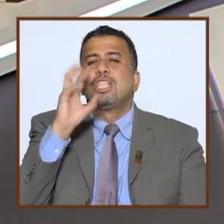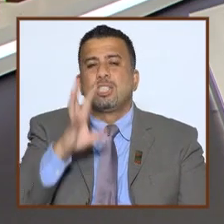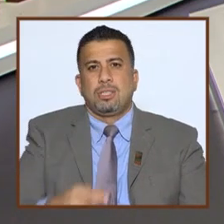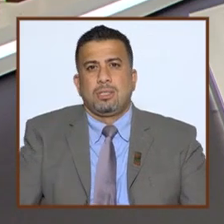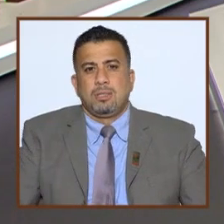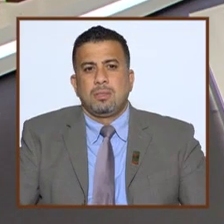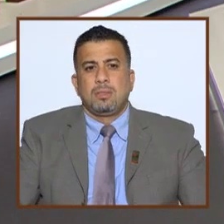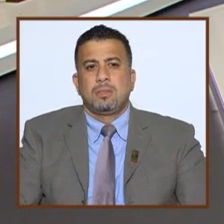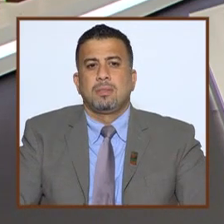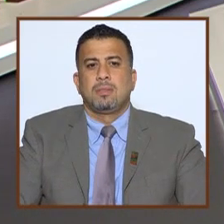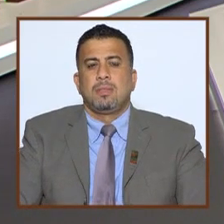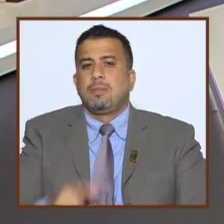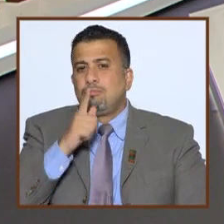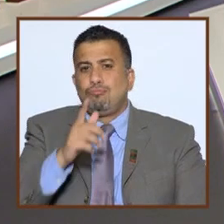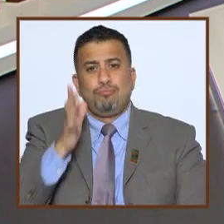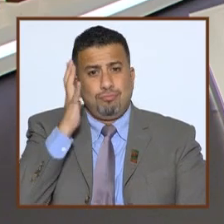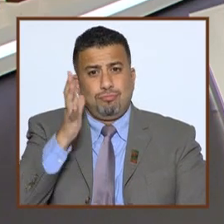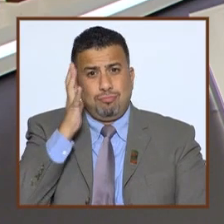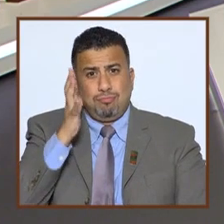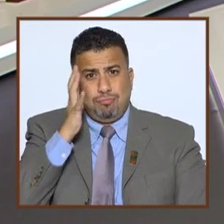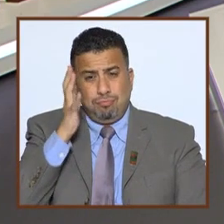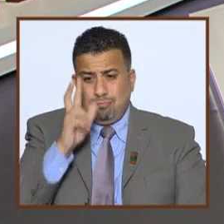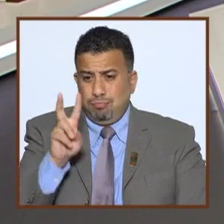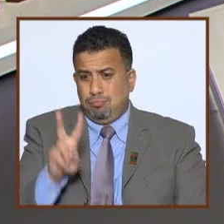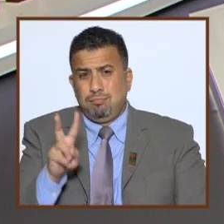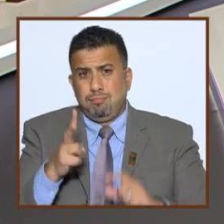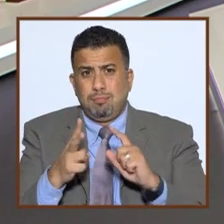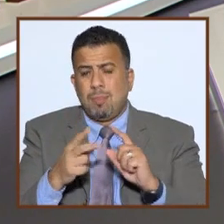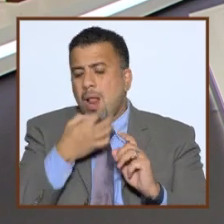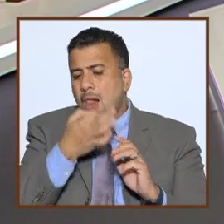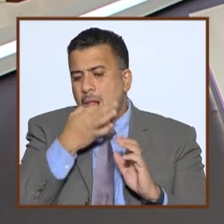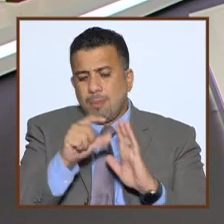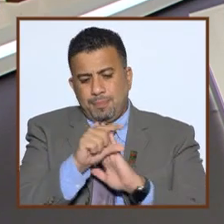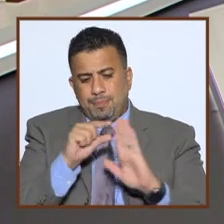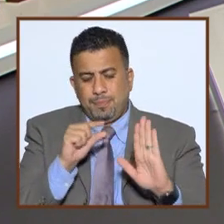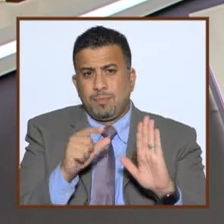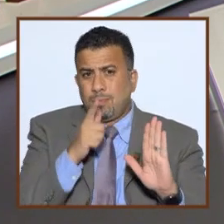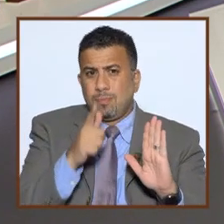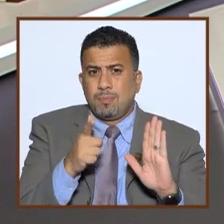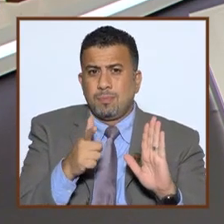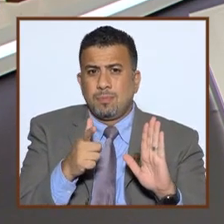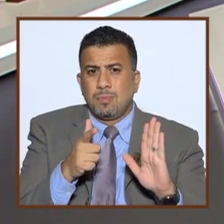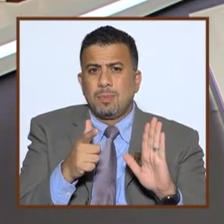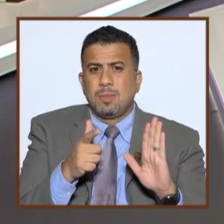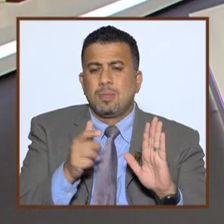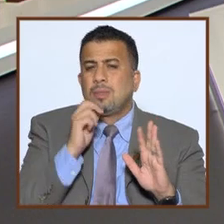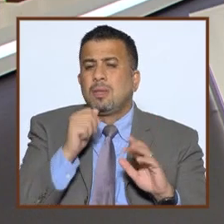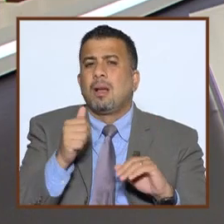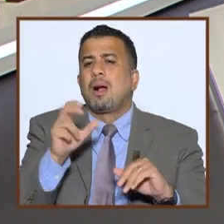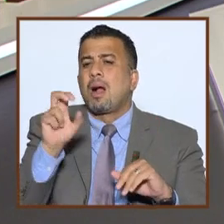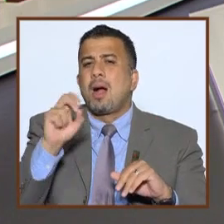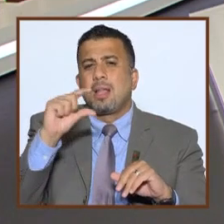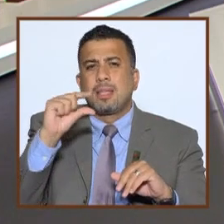زين الركعه ثانيه يوم كملت الصوره اللي هي اخر شيء قد احسن الله له رزقه